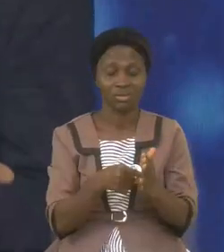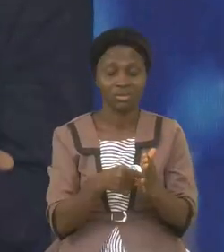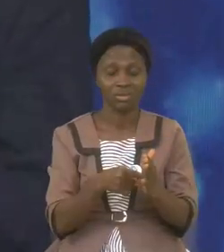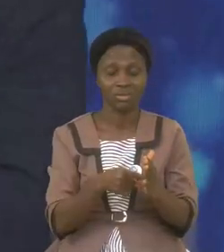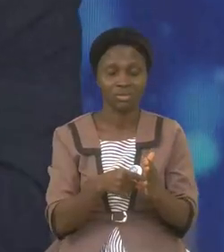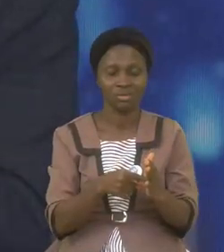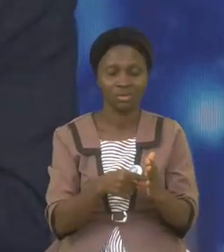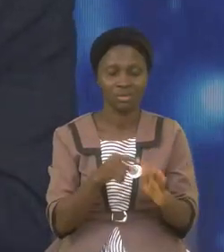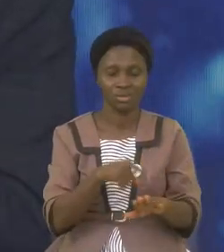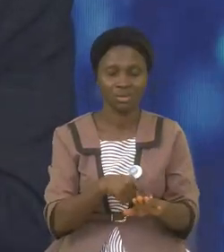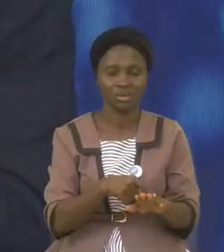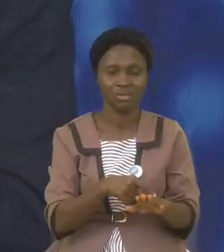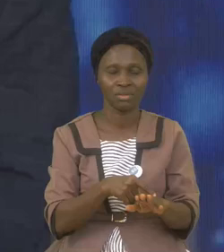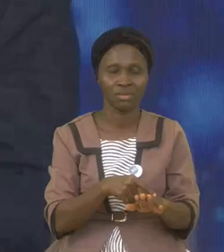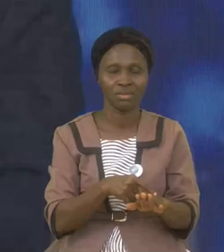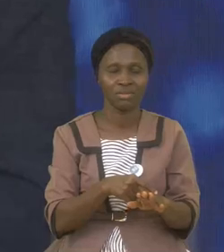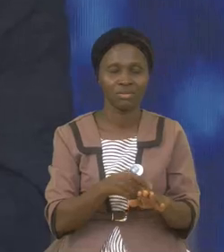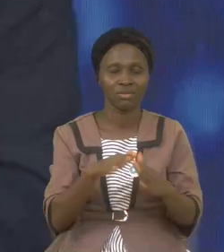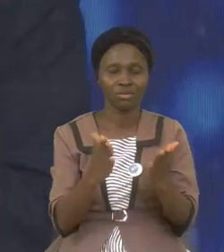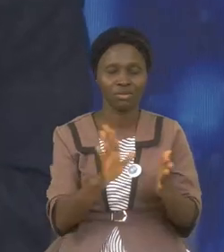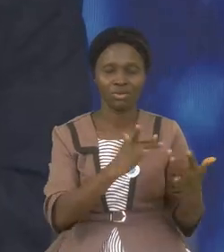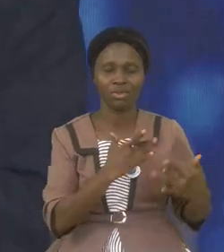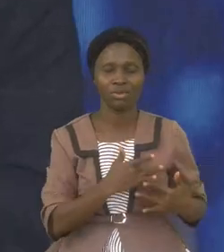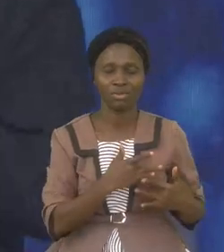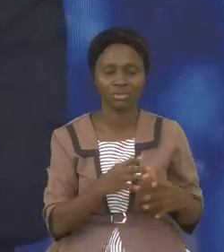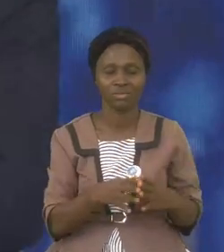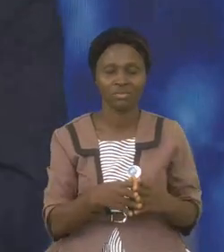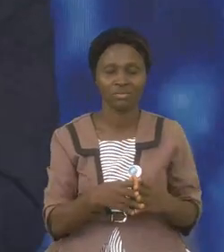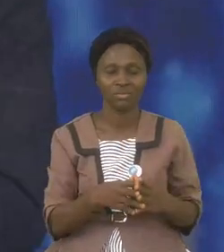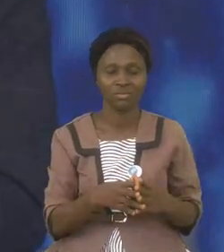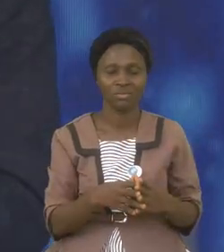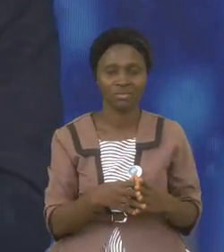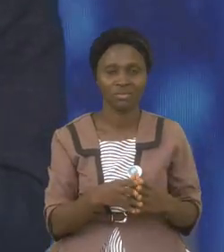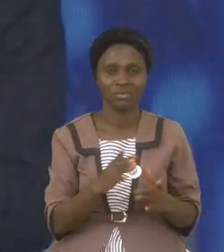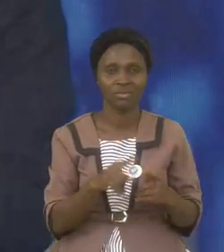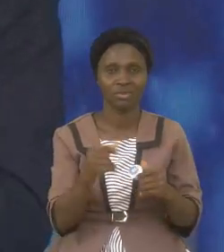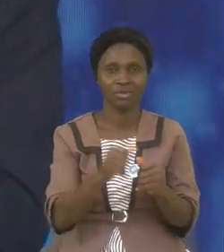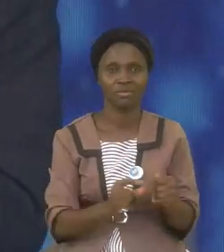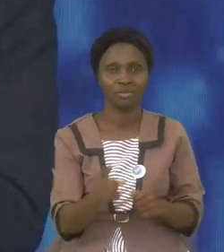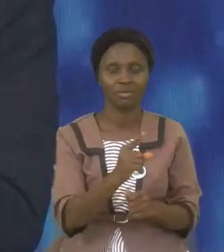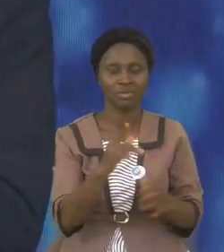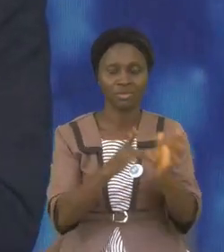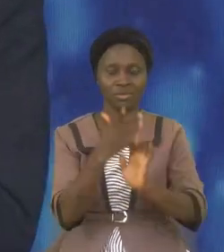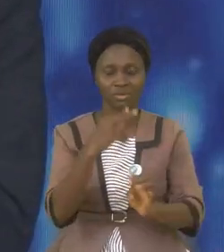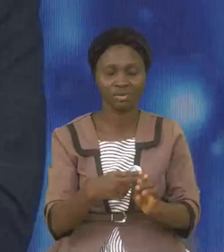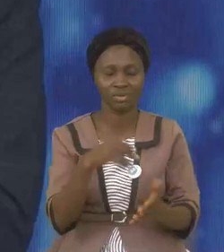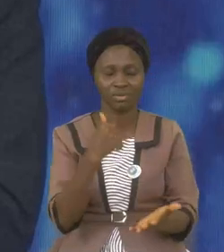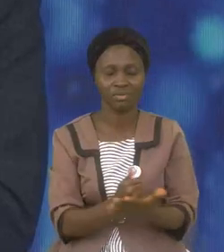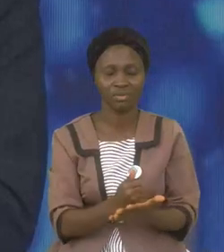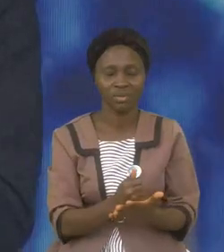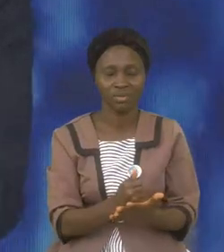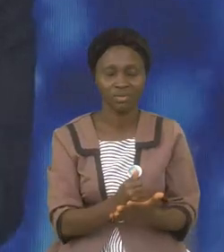cette session que tu ouvres le cœur, l'esprit de tout le monde au nom